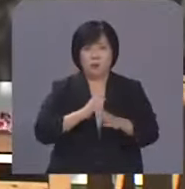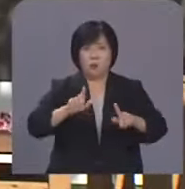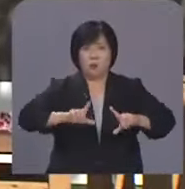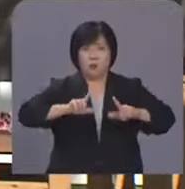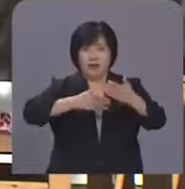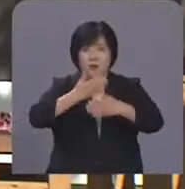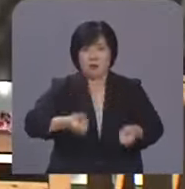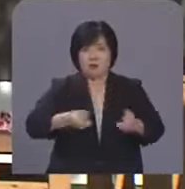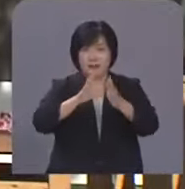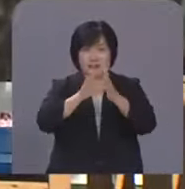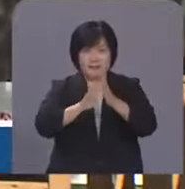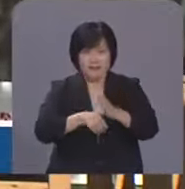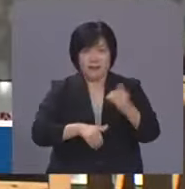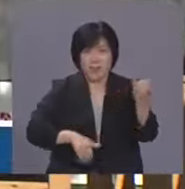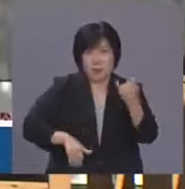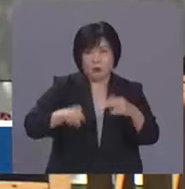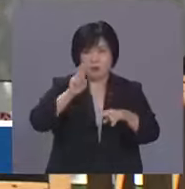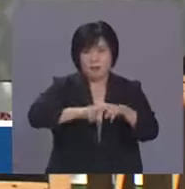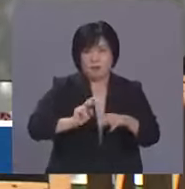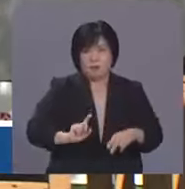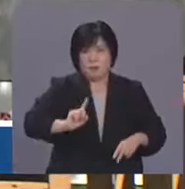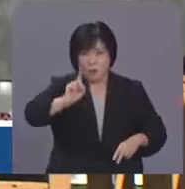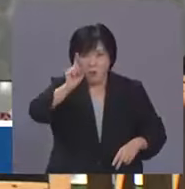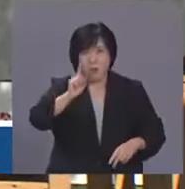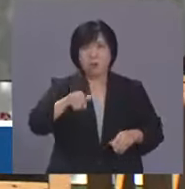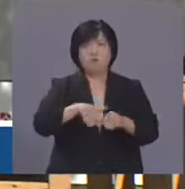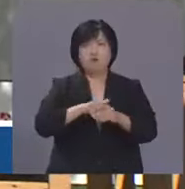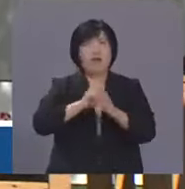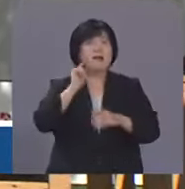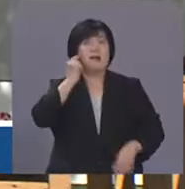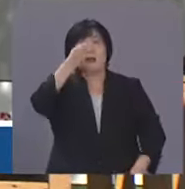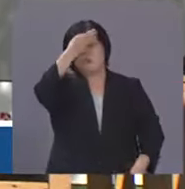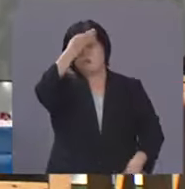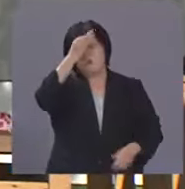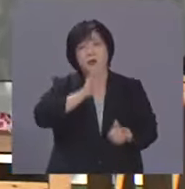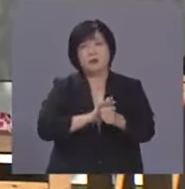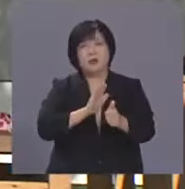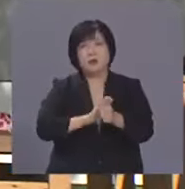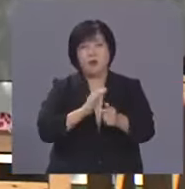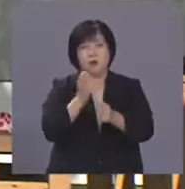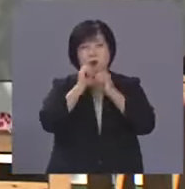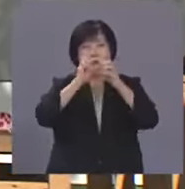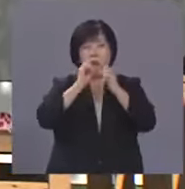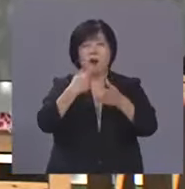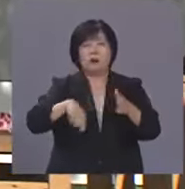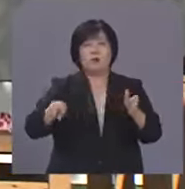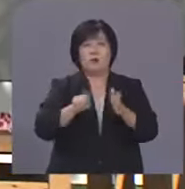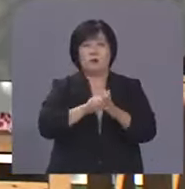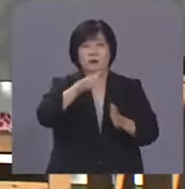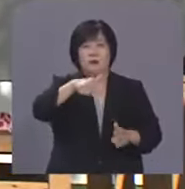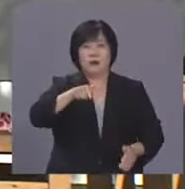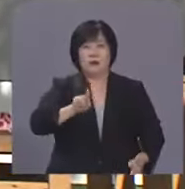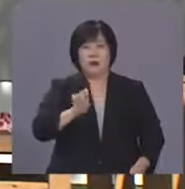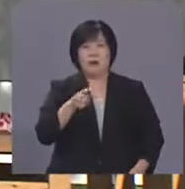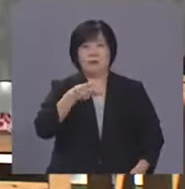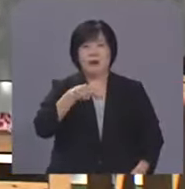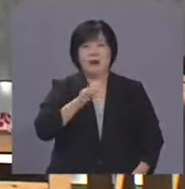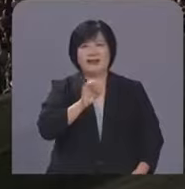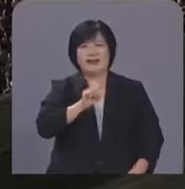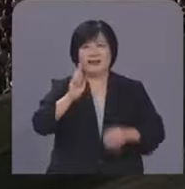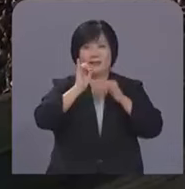영화 산업에서의 여성의 지위를 높이고 그들의 문화 예술적 기여를 널리 알리기 위한 까멜리아상도